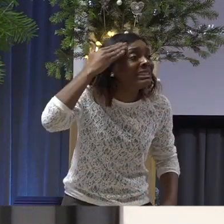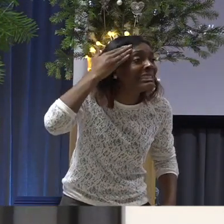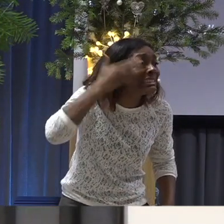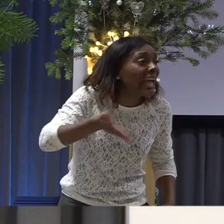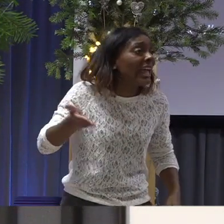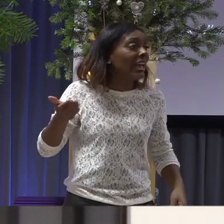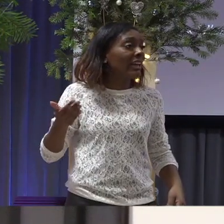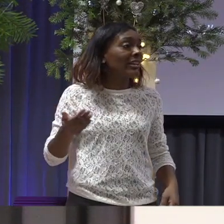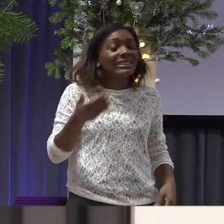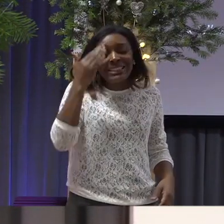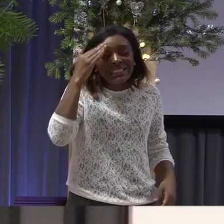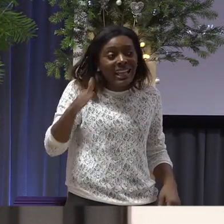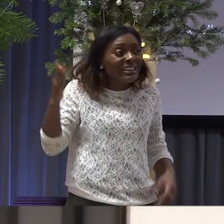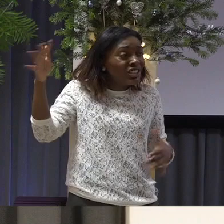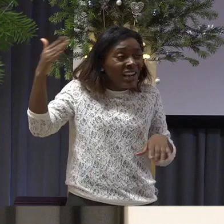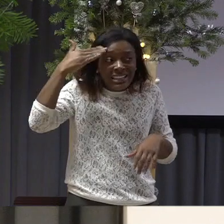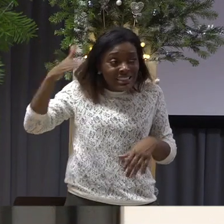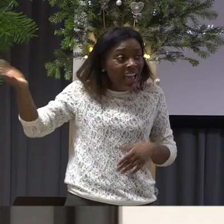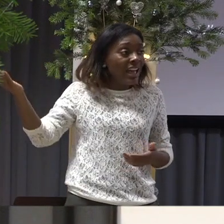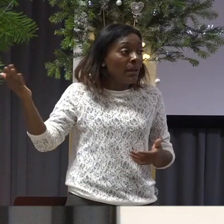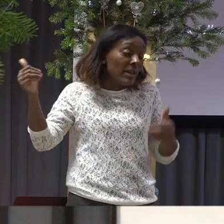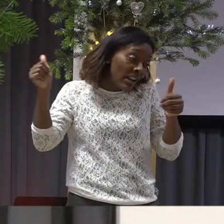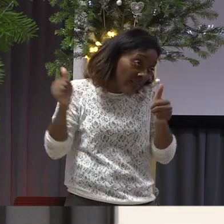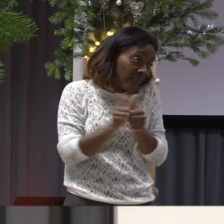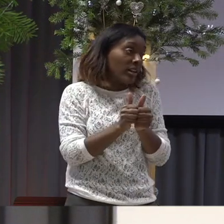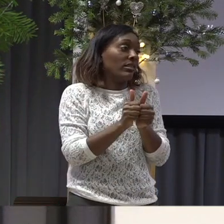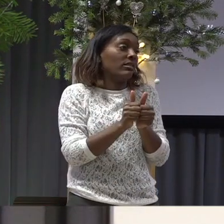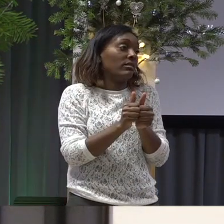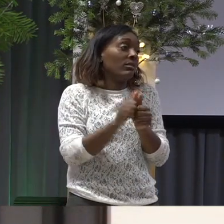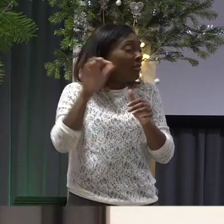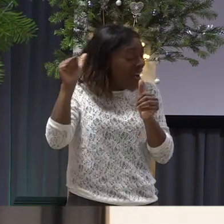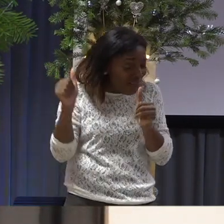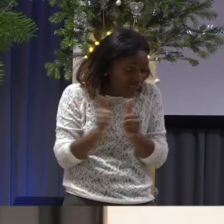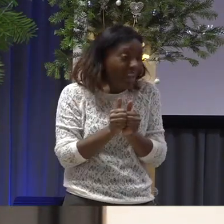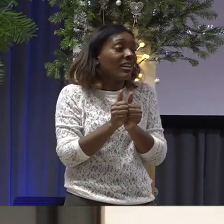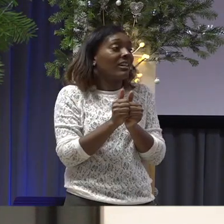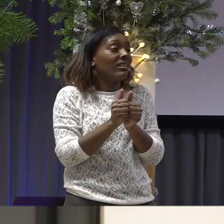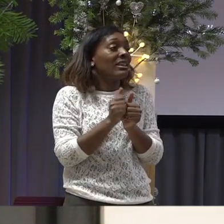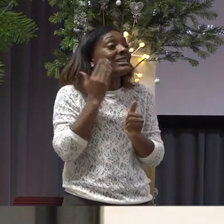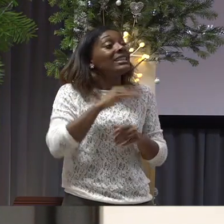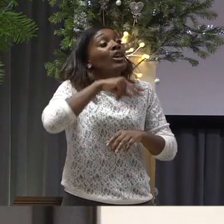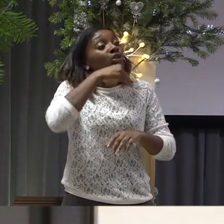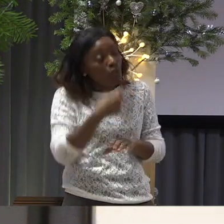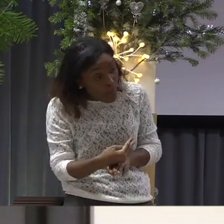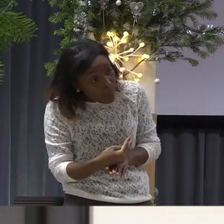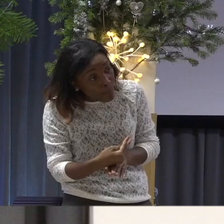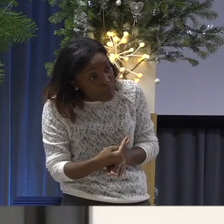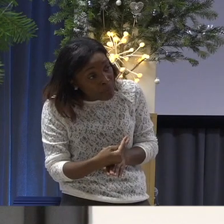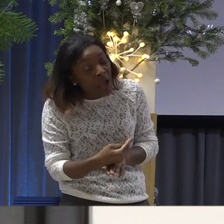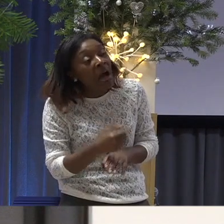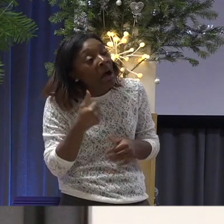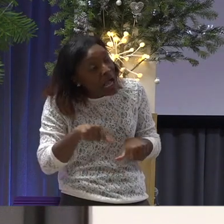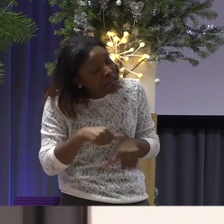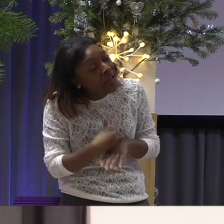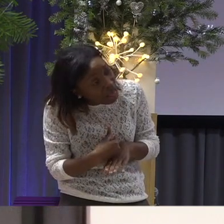Dieu est toujours là pour moi. Il est avec moi. C'est que Dieu veut, c'est que je me relève. Et que je ne regarde pas